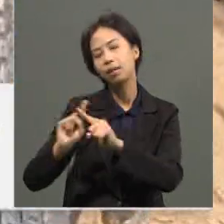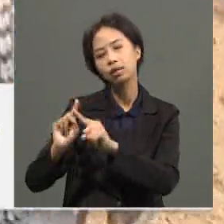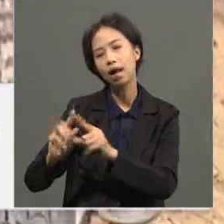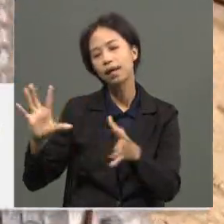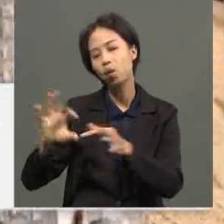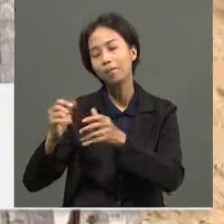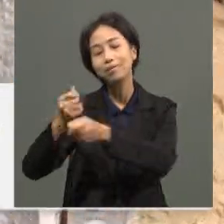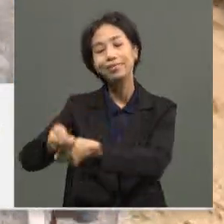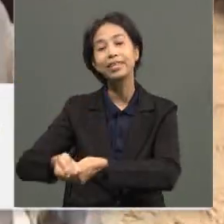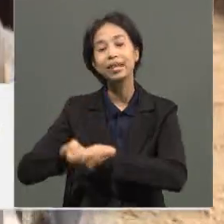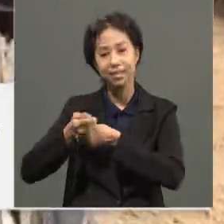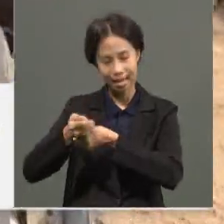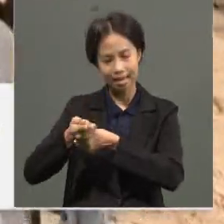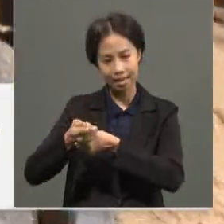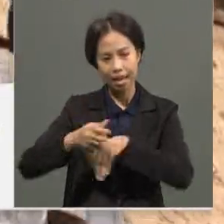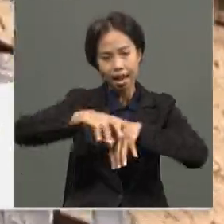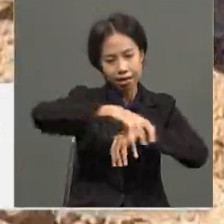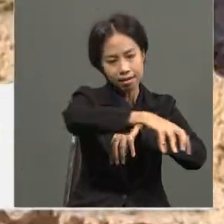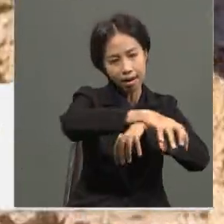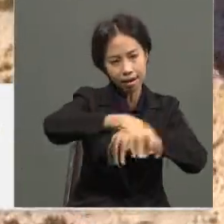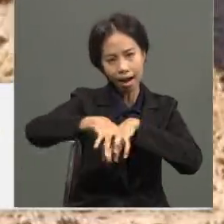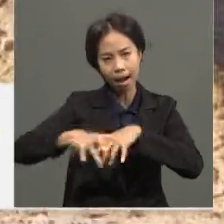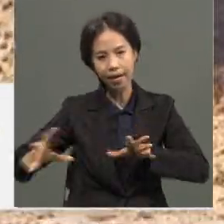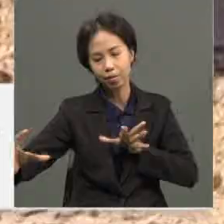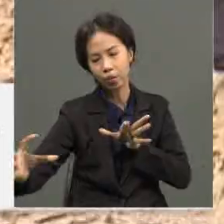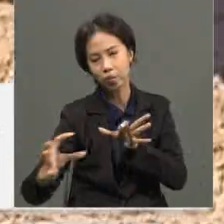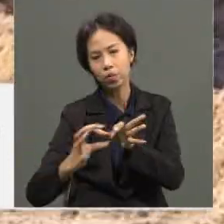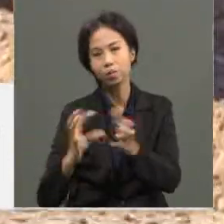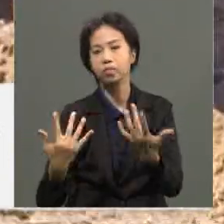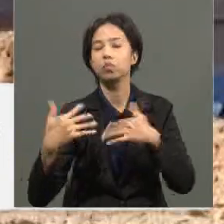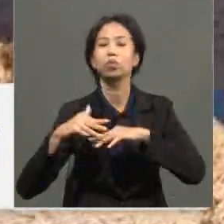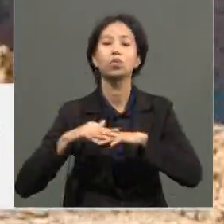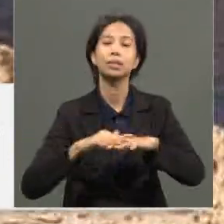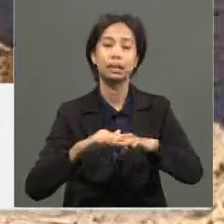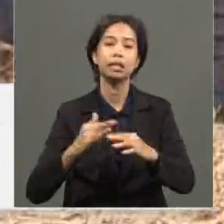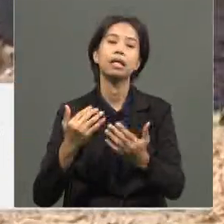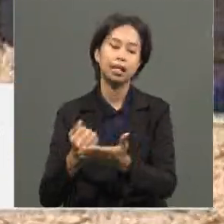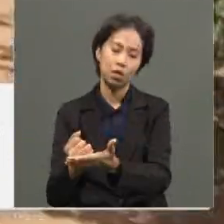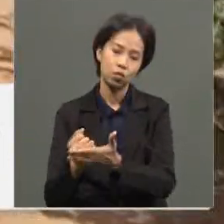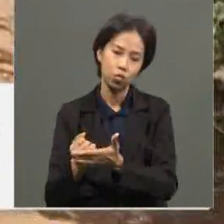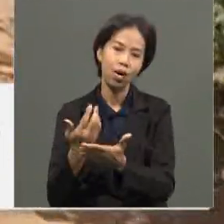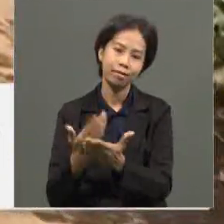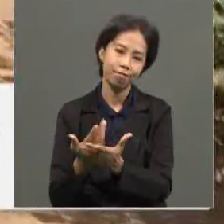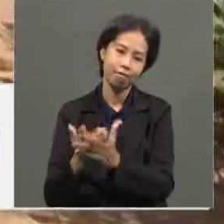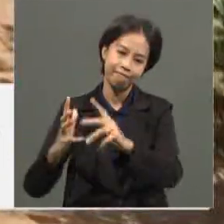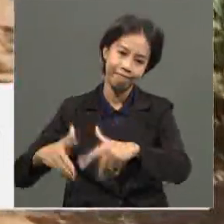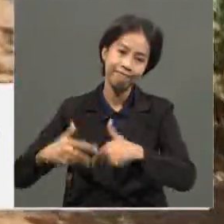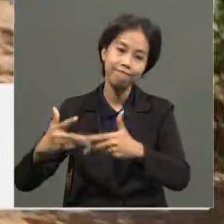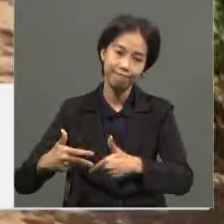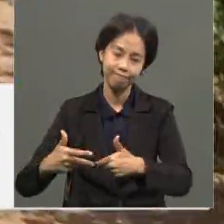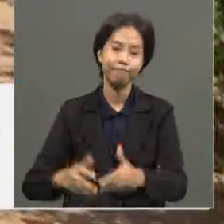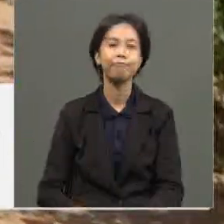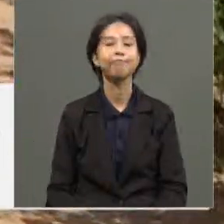การเชื่อมโยงเครือข่ายให้เกิดความร่วมมือกันเพื่อลดต้นทุนยกระดับรายได้และคุณภาพชีวิตของเกษตกร